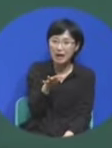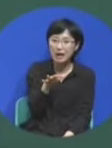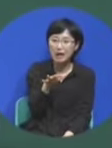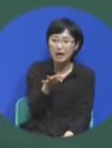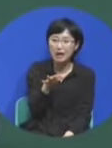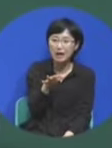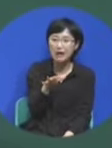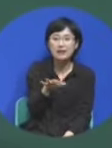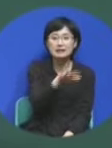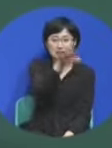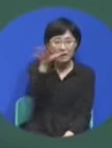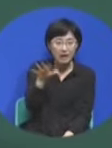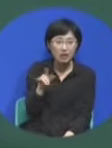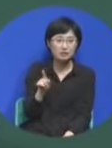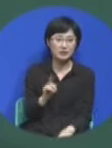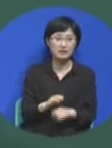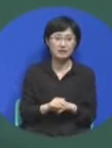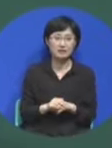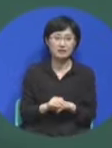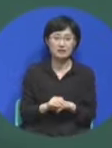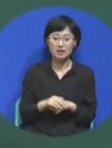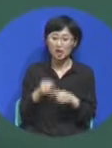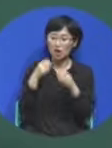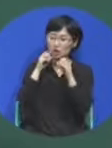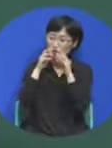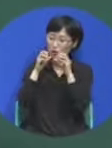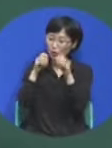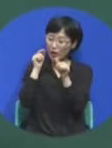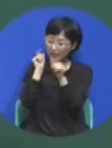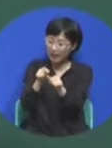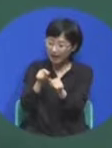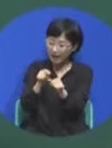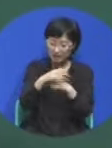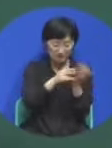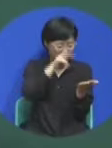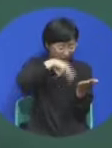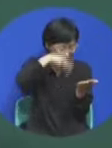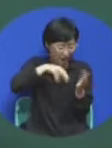전도해라. 사실은 성경의 기록은 그런 기록은 사실 없어요.